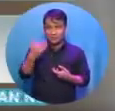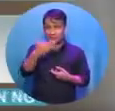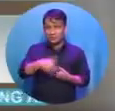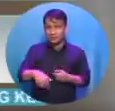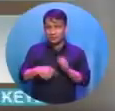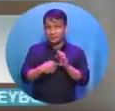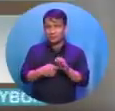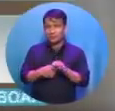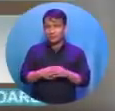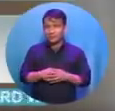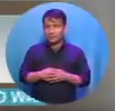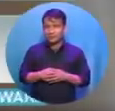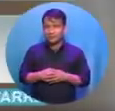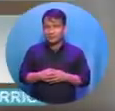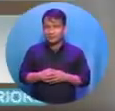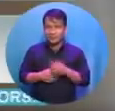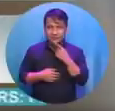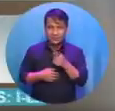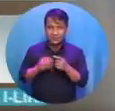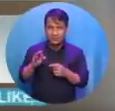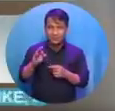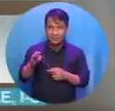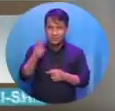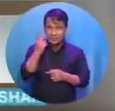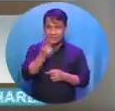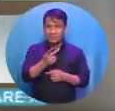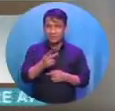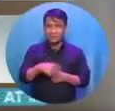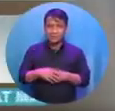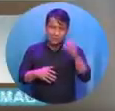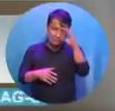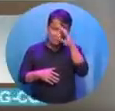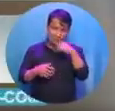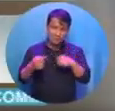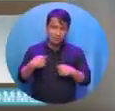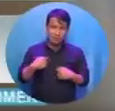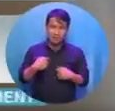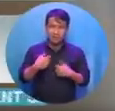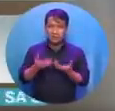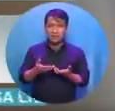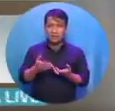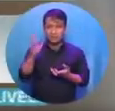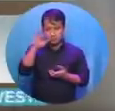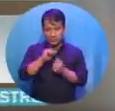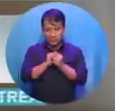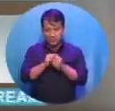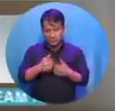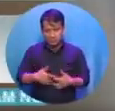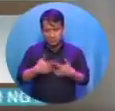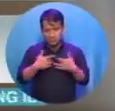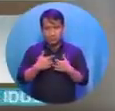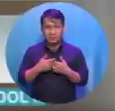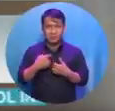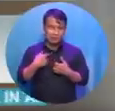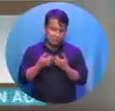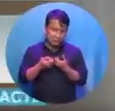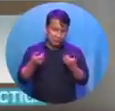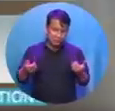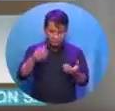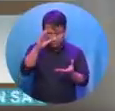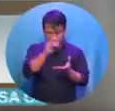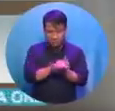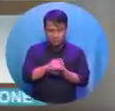ng Facebook po. Dahil ang ano ko naman po, naghahanap din naman po talaga ako ng makakasama ko sa buhay. At hiwalay na po ako sa asawa